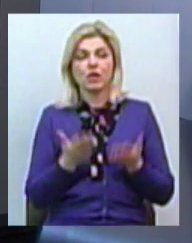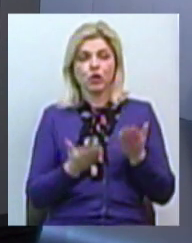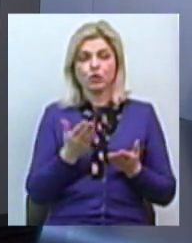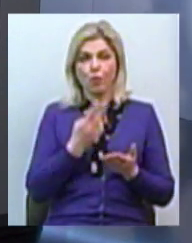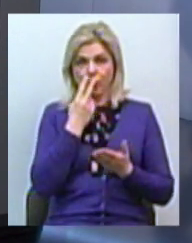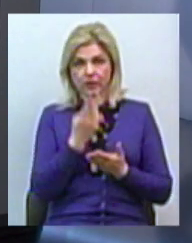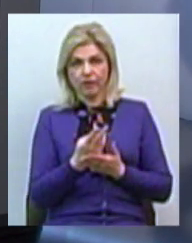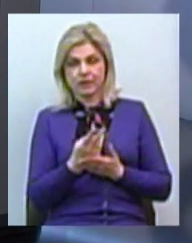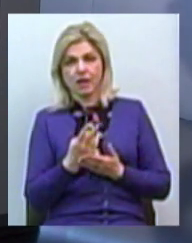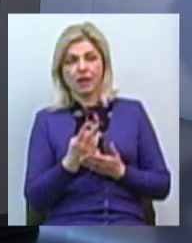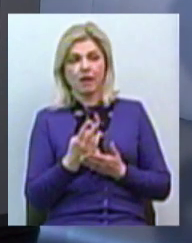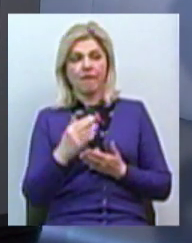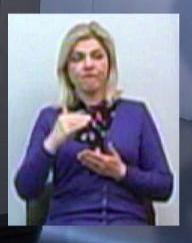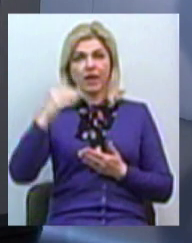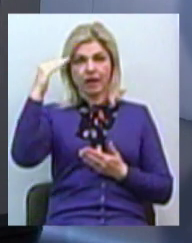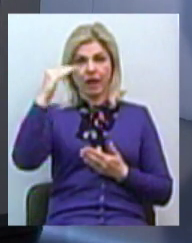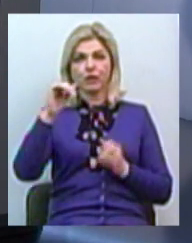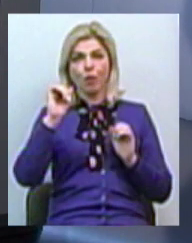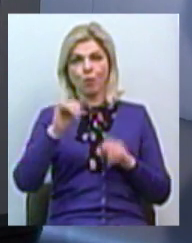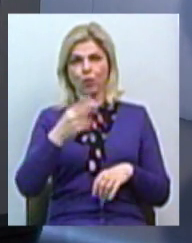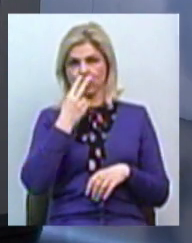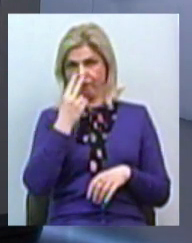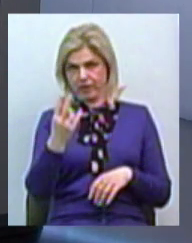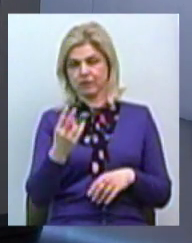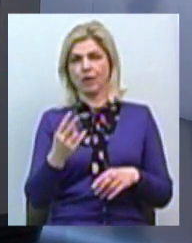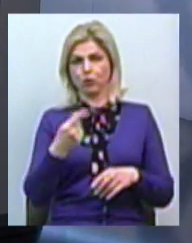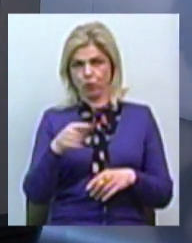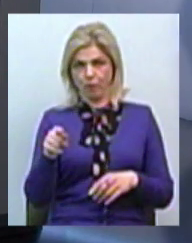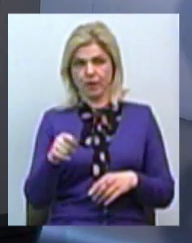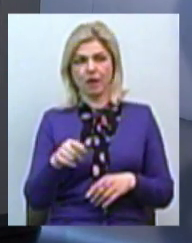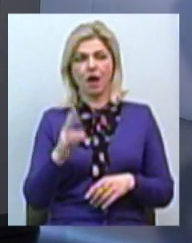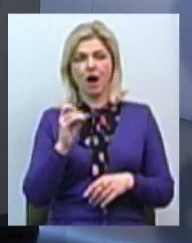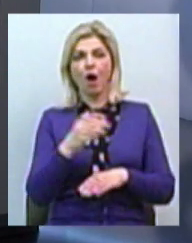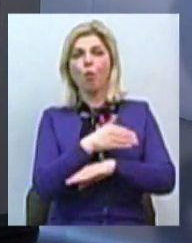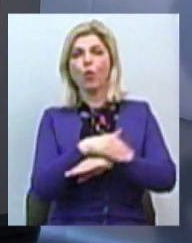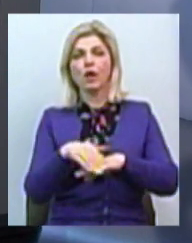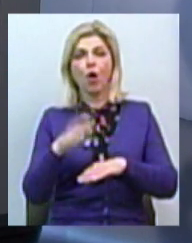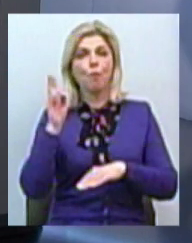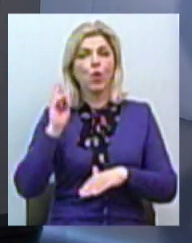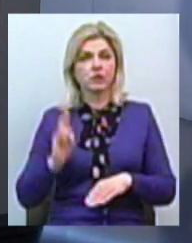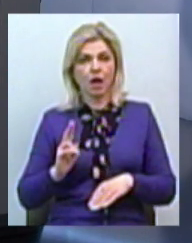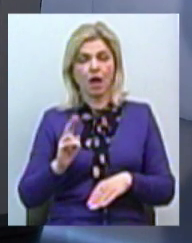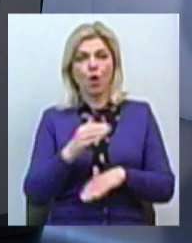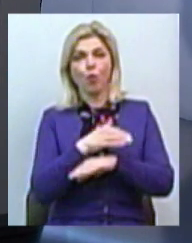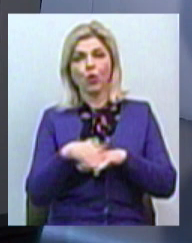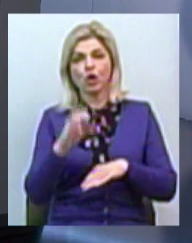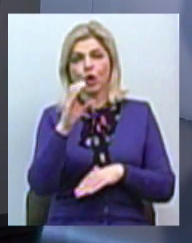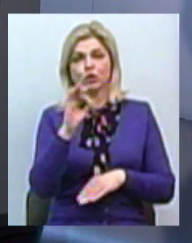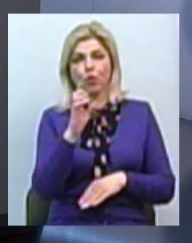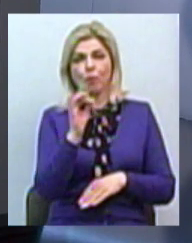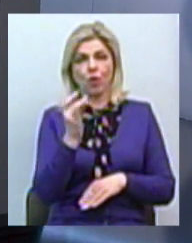подивитись на верхній ряд, то там можна розпізнати. В деяких, як на Великій Морській і Соборній, то цією